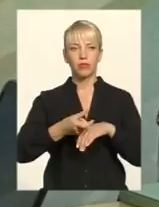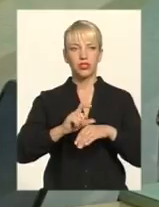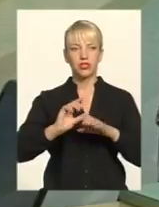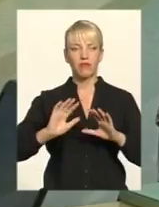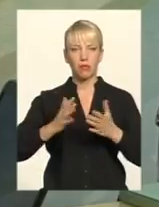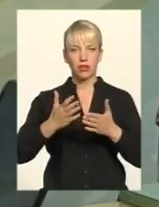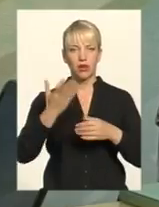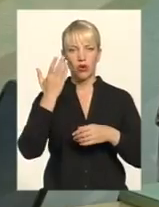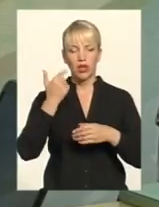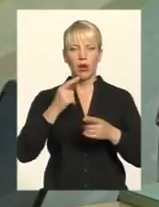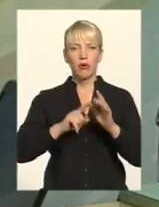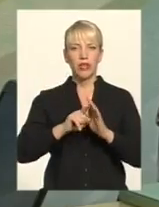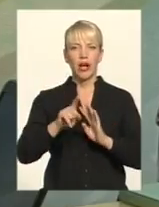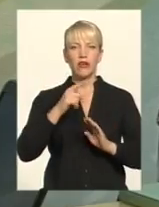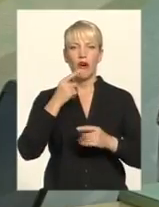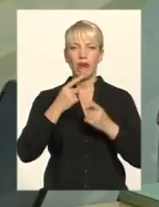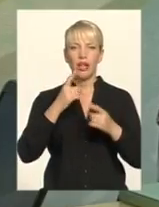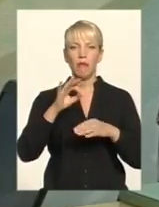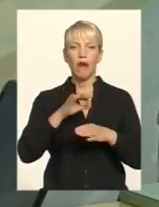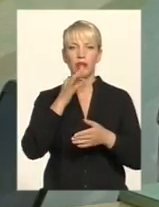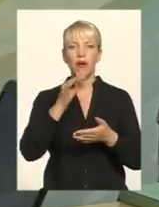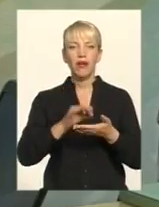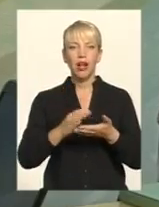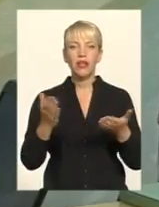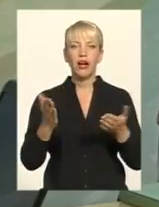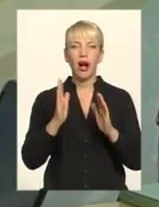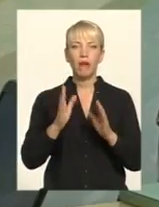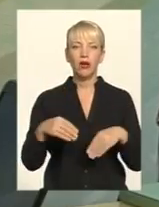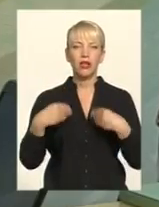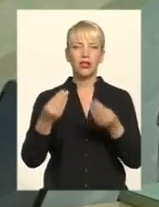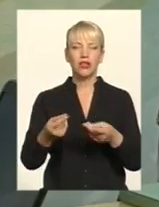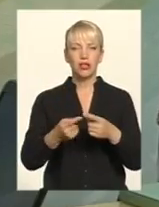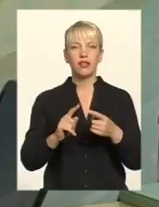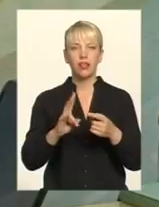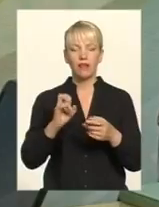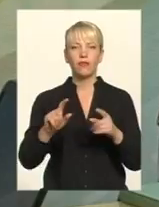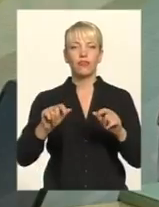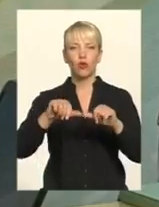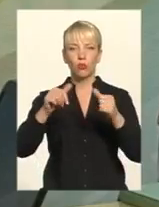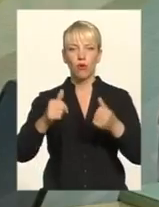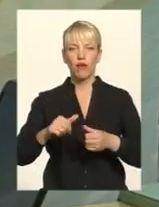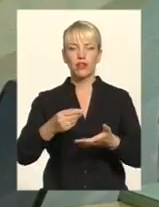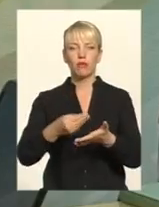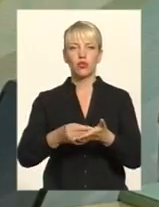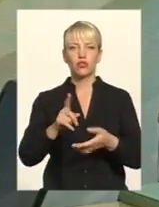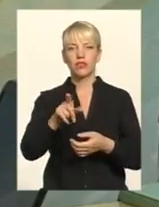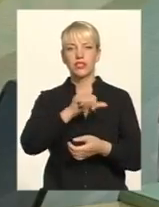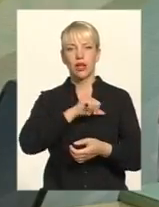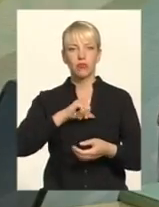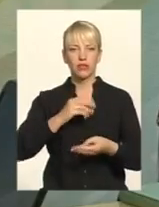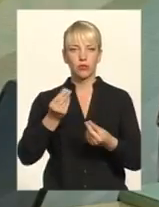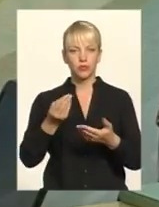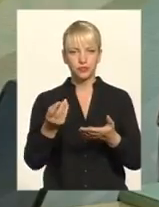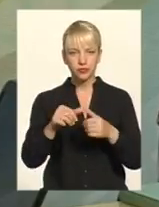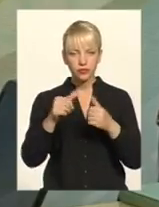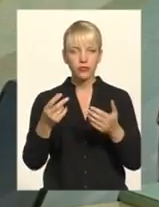ти починаєш говорити про ту відповідальність, яка буде покладена на них, на формування бюджету, що в них буде самостійний бюджет, на